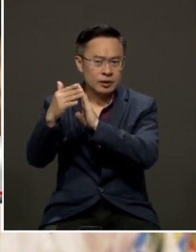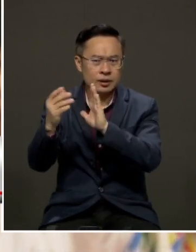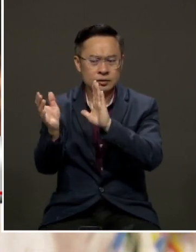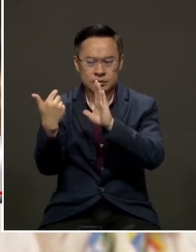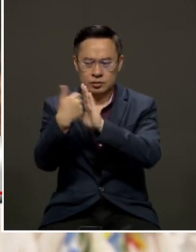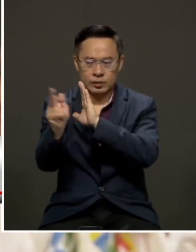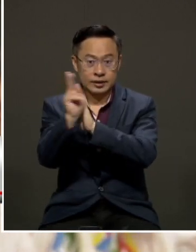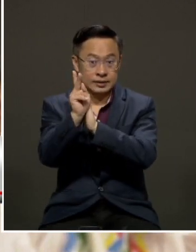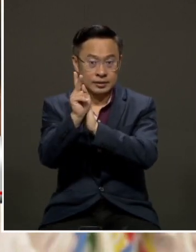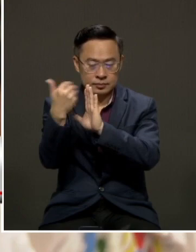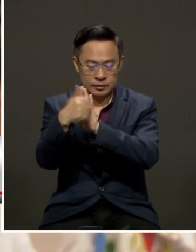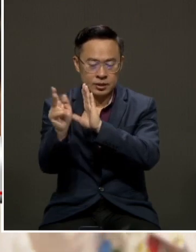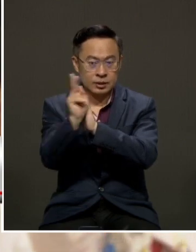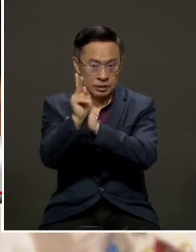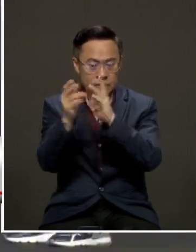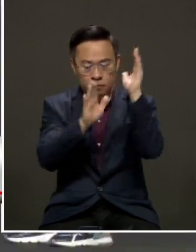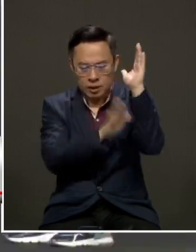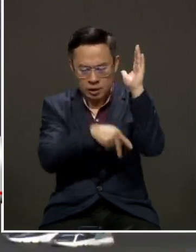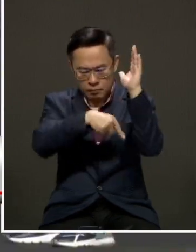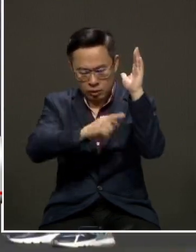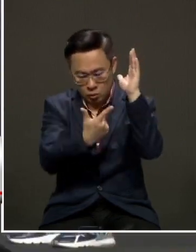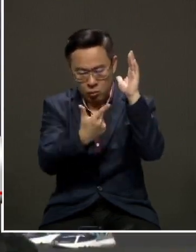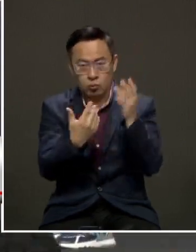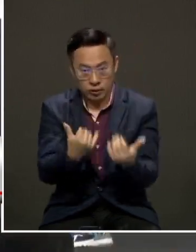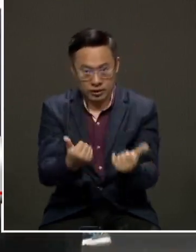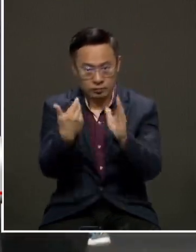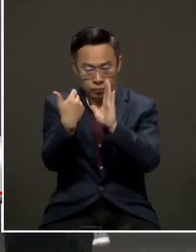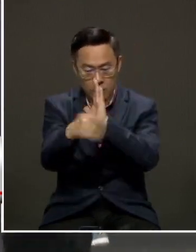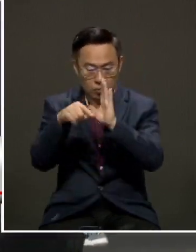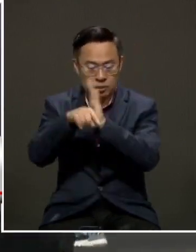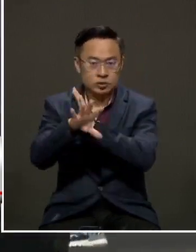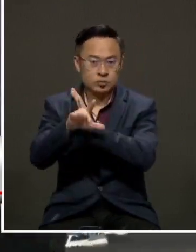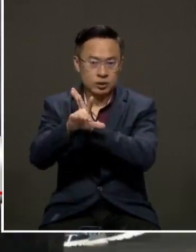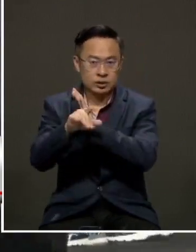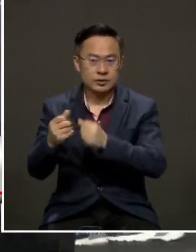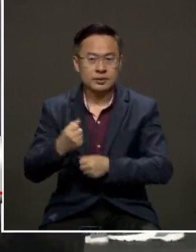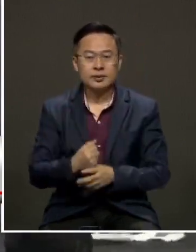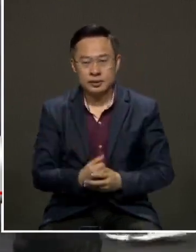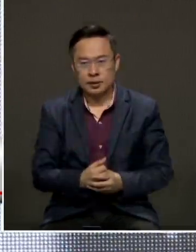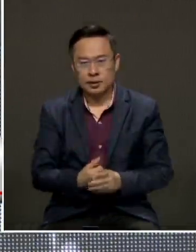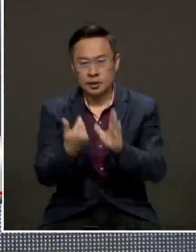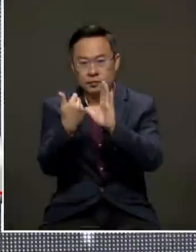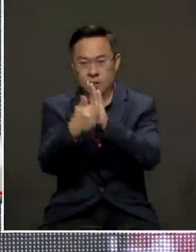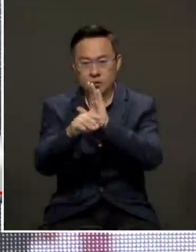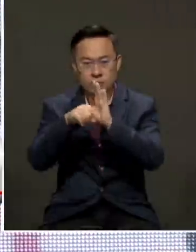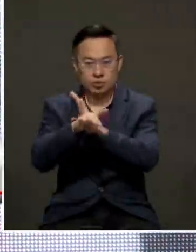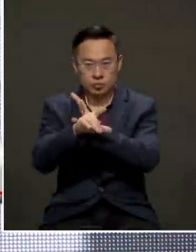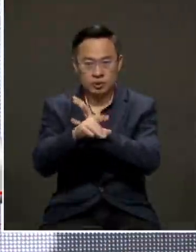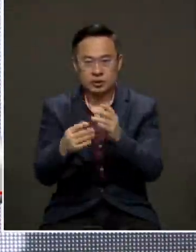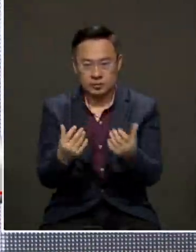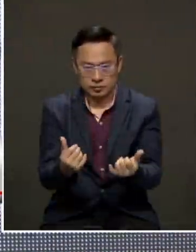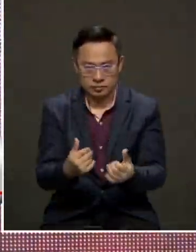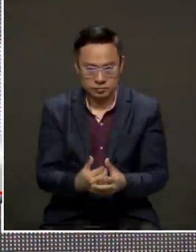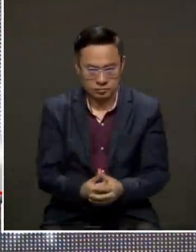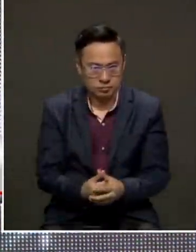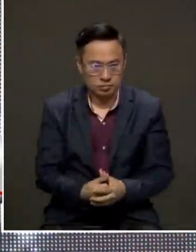สินธุ์และภาคใต้ที่จังหวัดพัทลุงส่วนในครั้งนี้เป็นครั้งที่3ค่ะที่เดินทางมาจัดงานกันที่ศูนย์กิจ